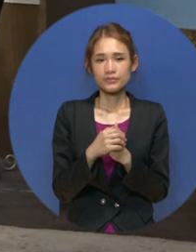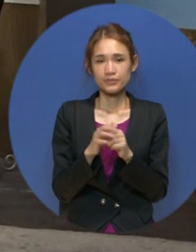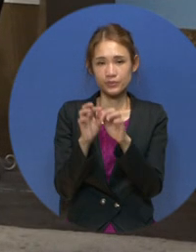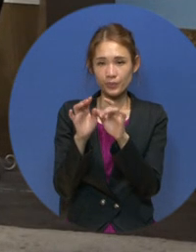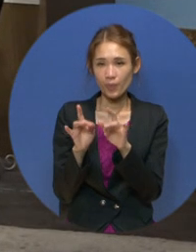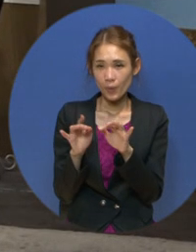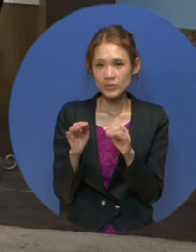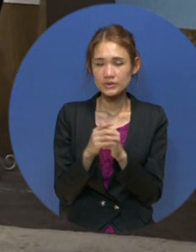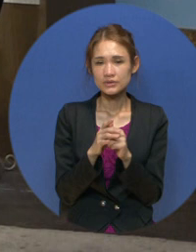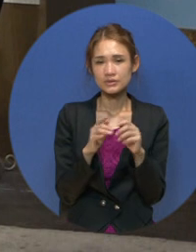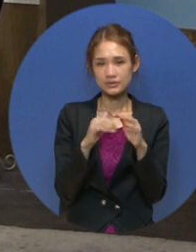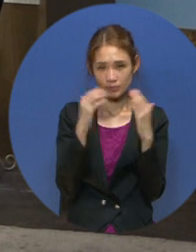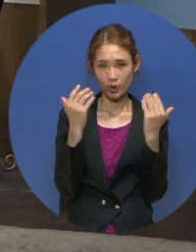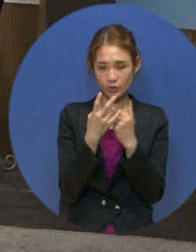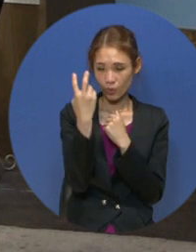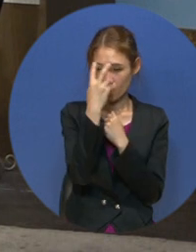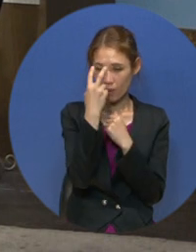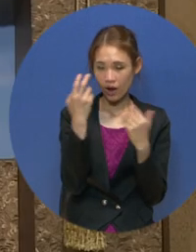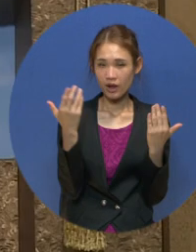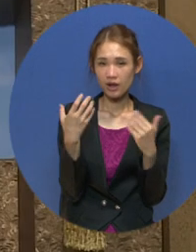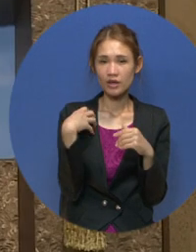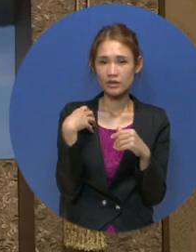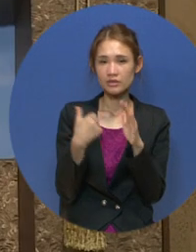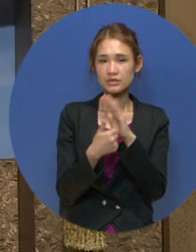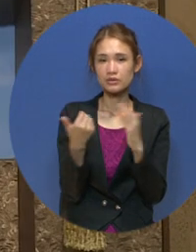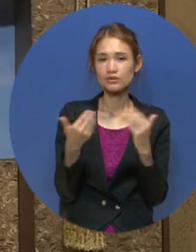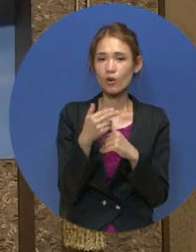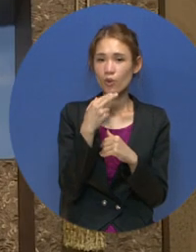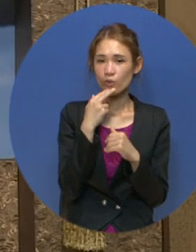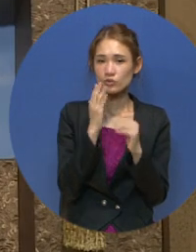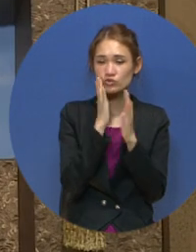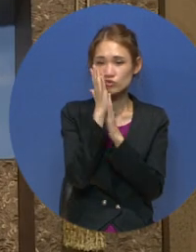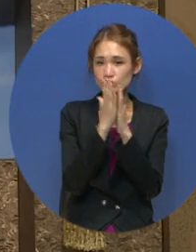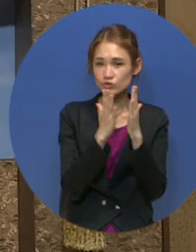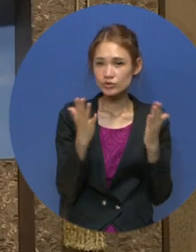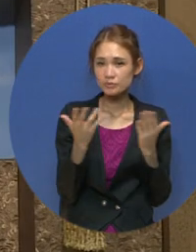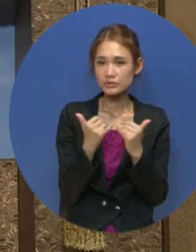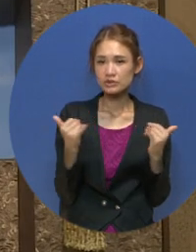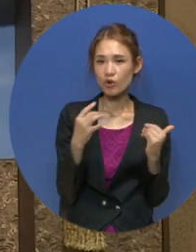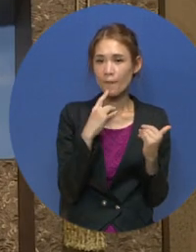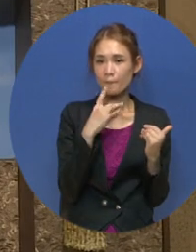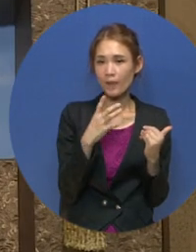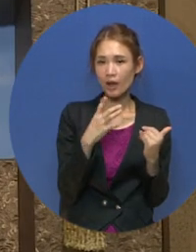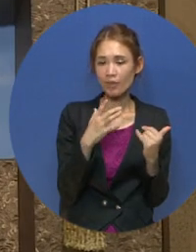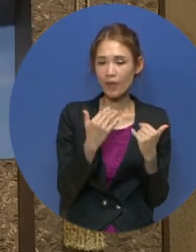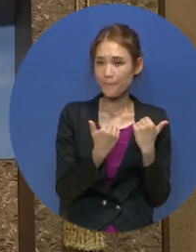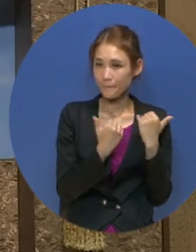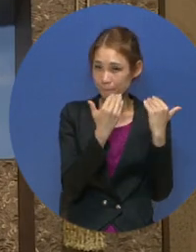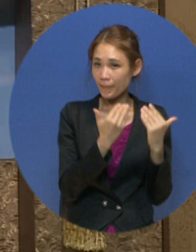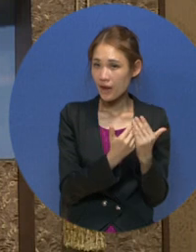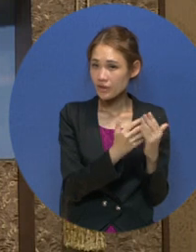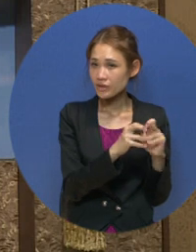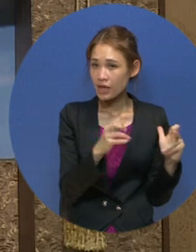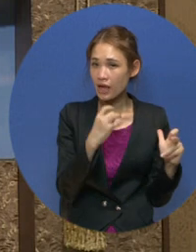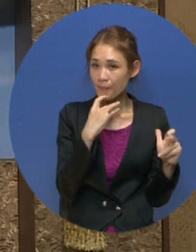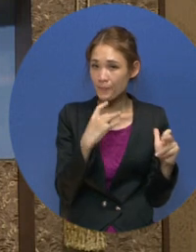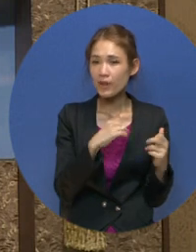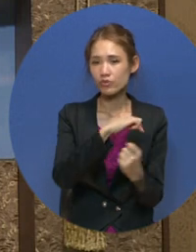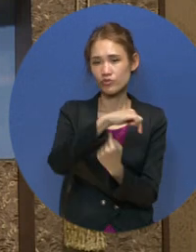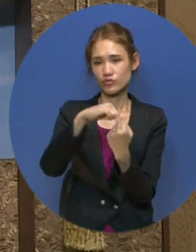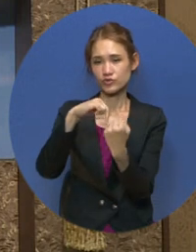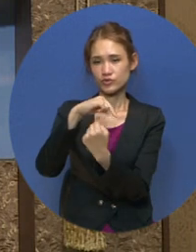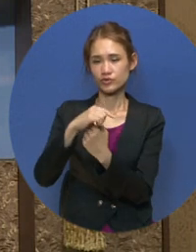업무랑 매장 전체 관리를 저희 희망 직원이 없이 저희 숲 직원들로만으로도 운영이 됩니다.